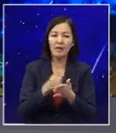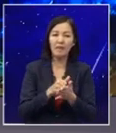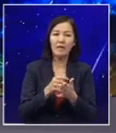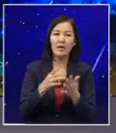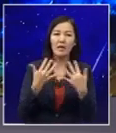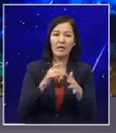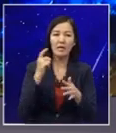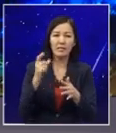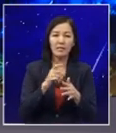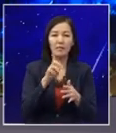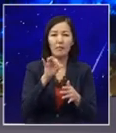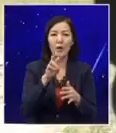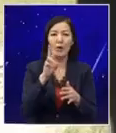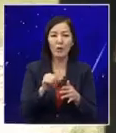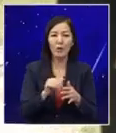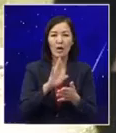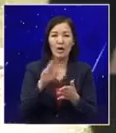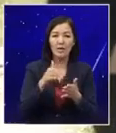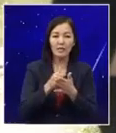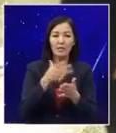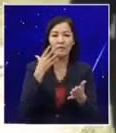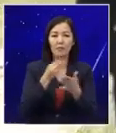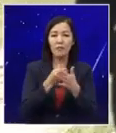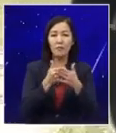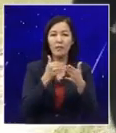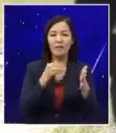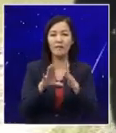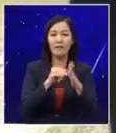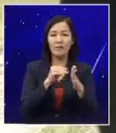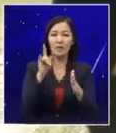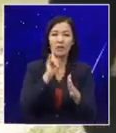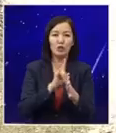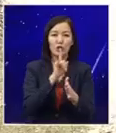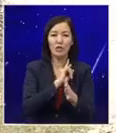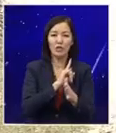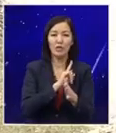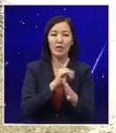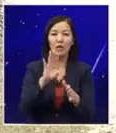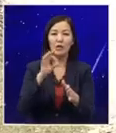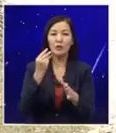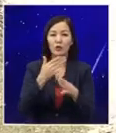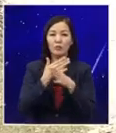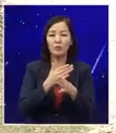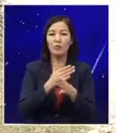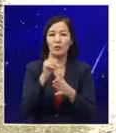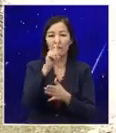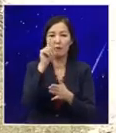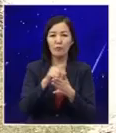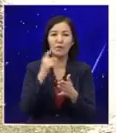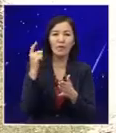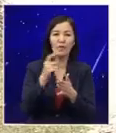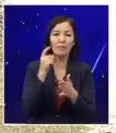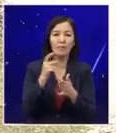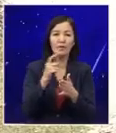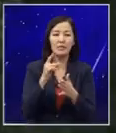хозяйства Бану Тимебаева. Основной упор своей предвыборной кампании женщина делает на оказание социальной помощи и вопросы экономического статуса